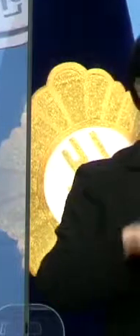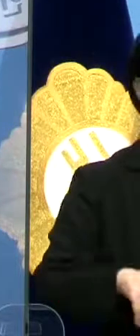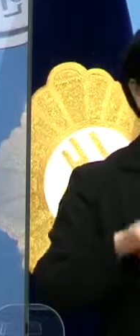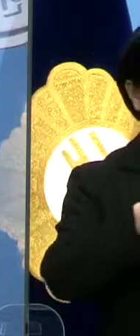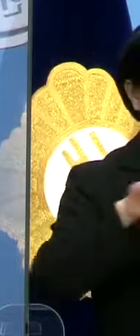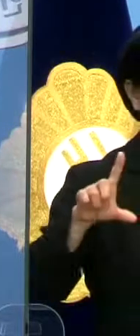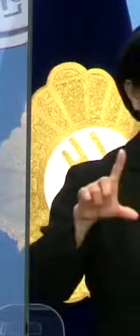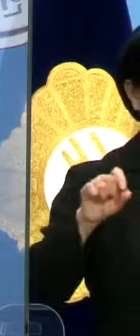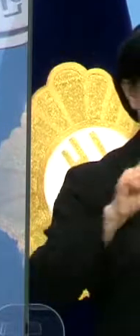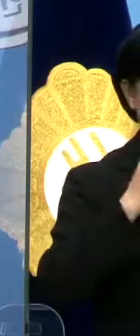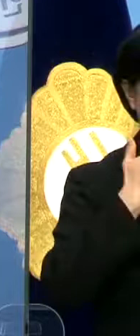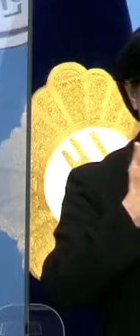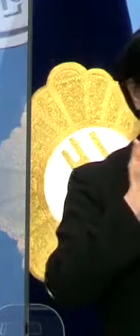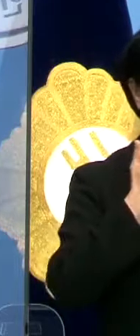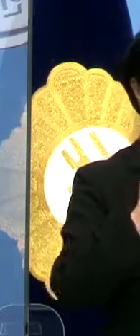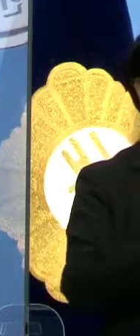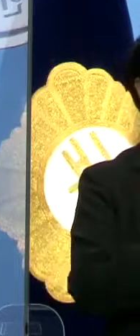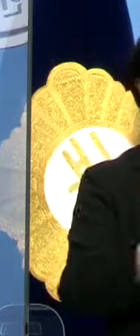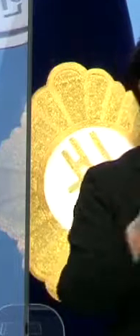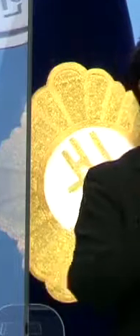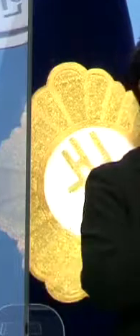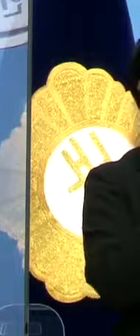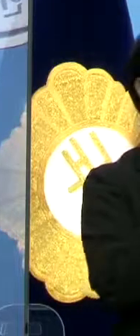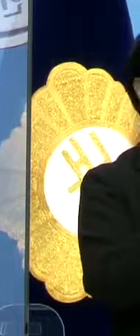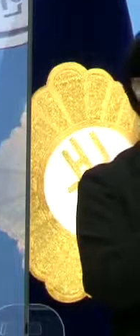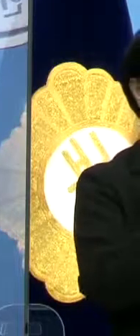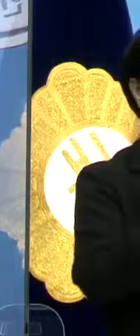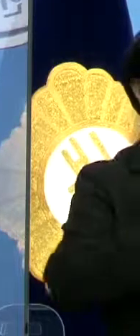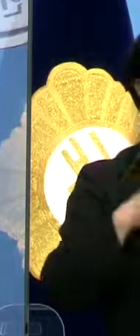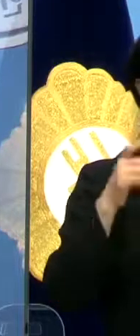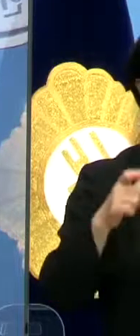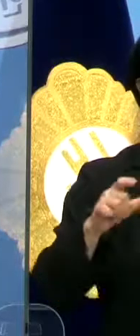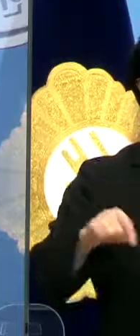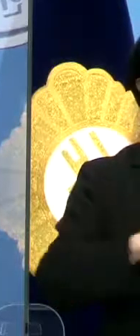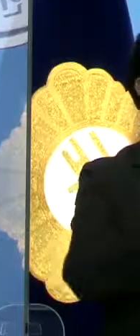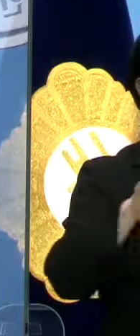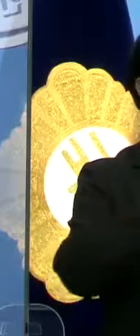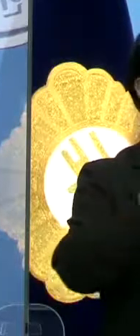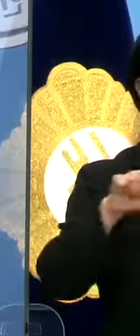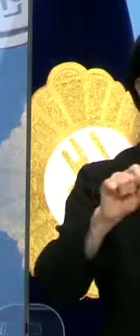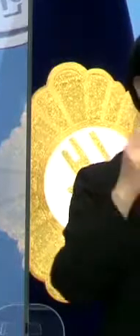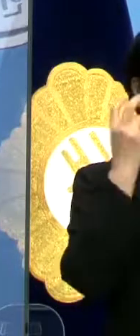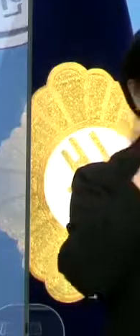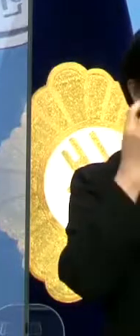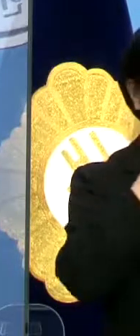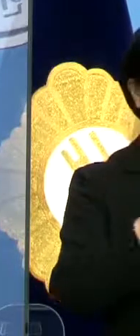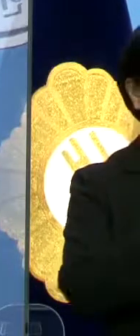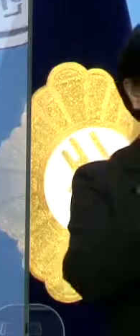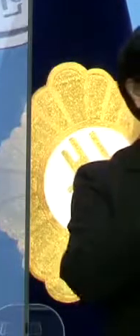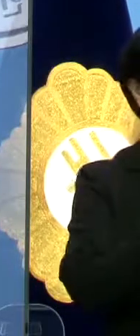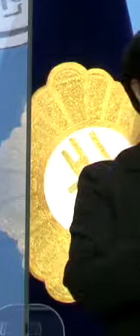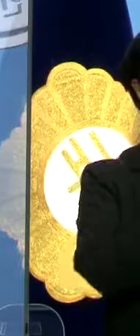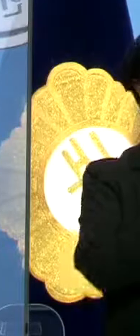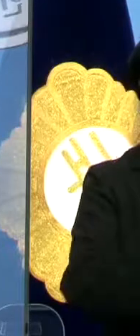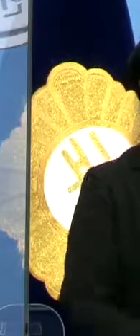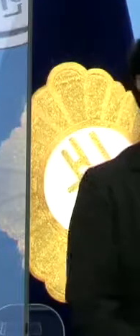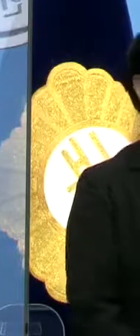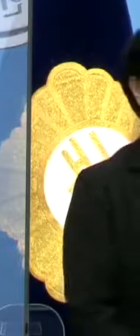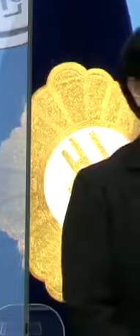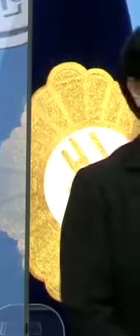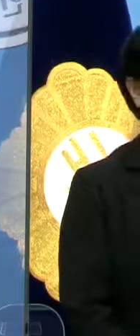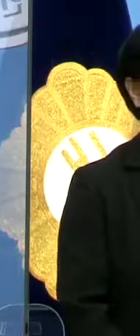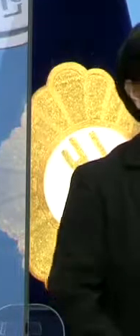걸려 고 하자 더불어 민주당 구청장이 있는 구청에서 현수막을 검열 하는데 여러가지 문제가 많았습니다